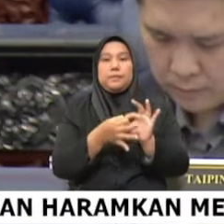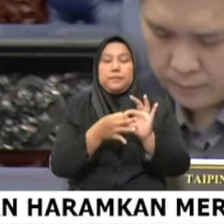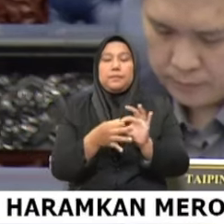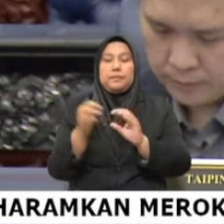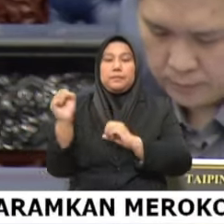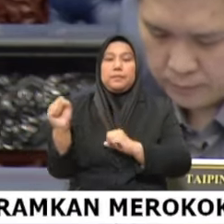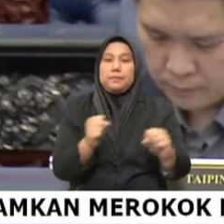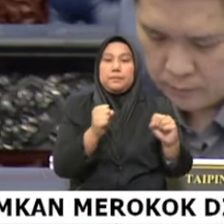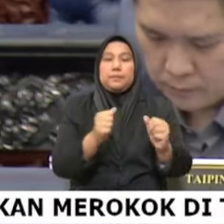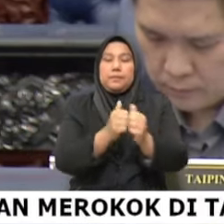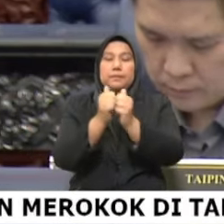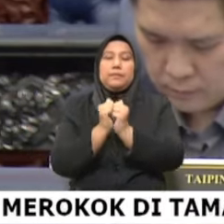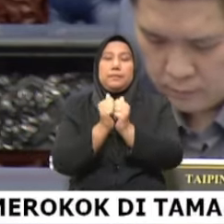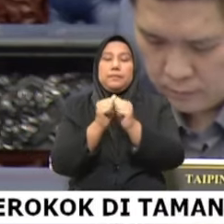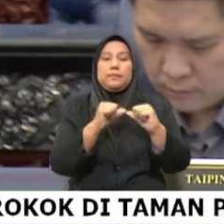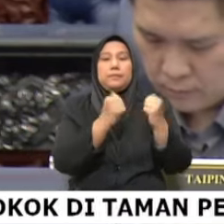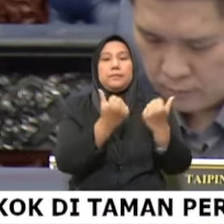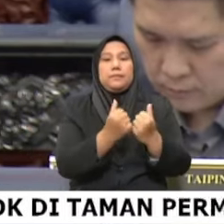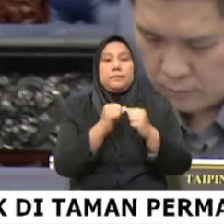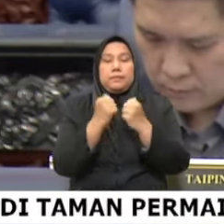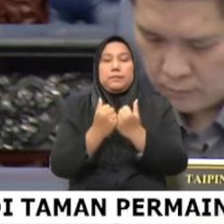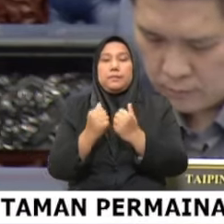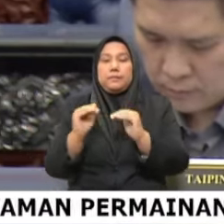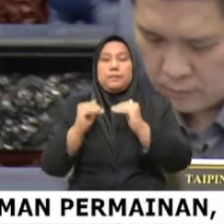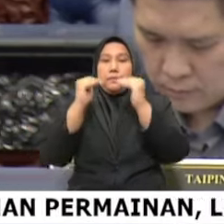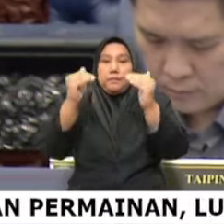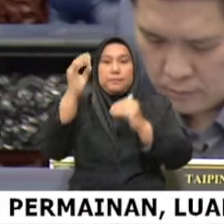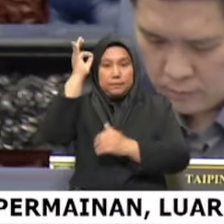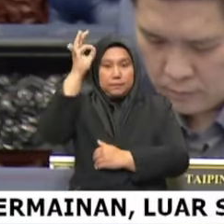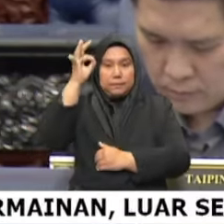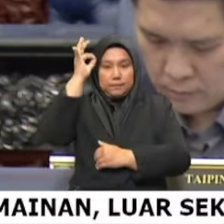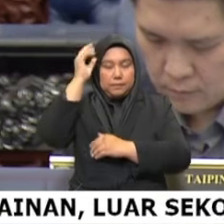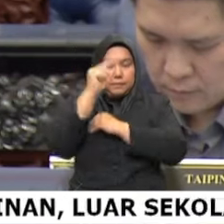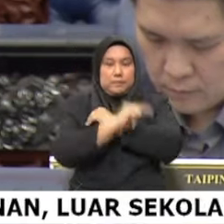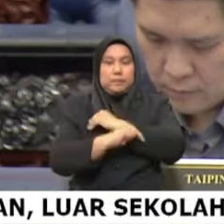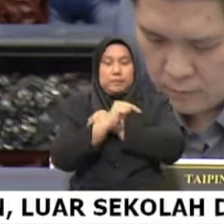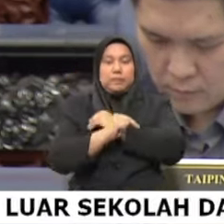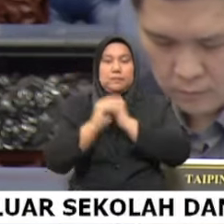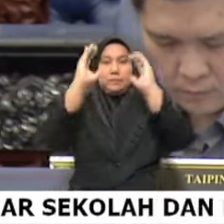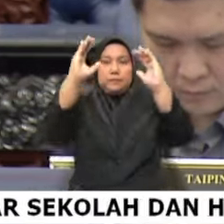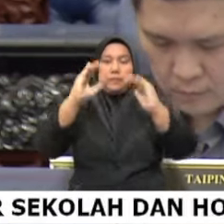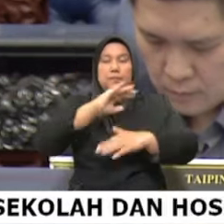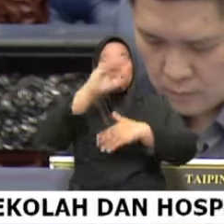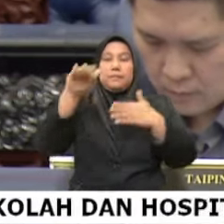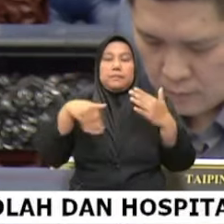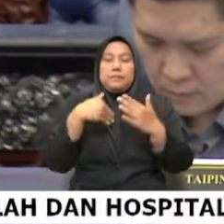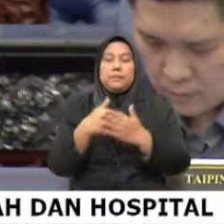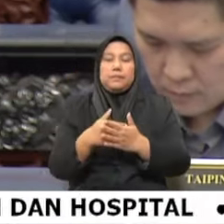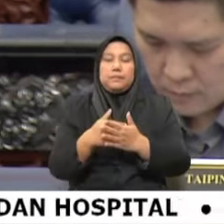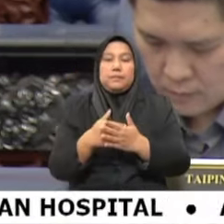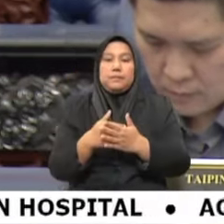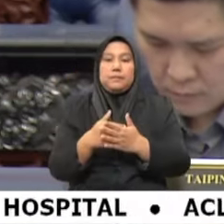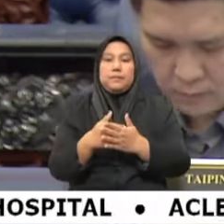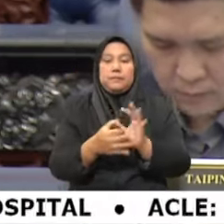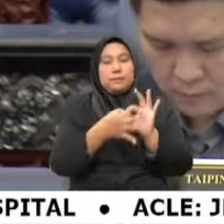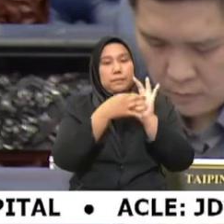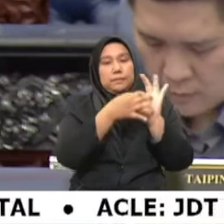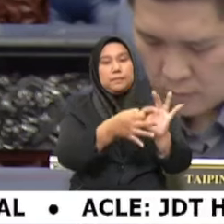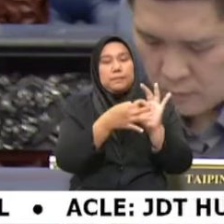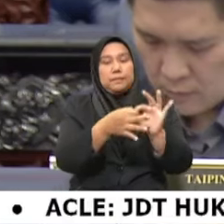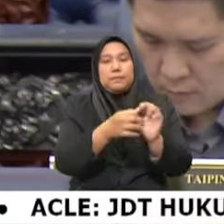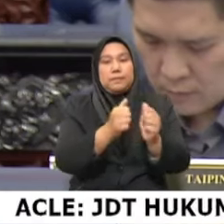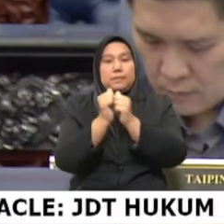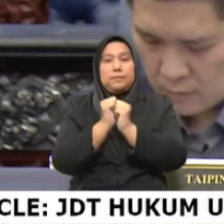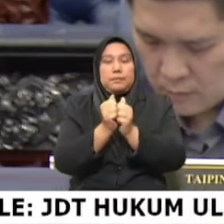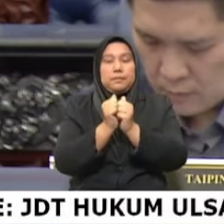strategik bersama agensi-agensi di peringkat persekutuan dan negeri secara menyeluruh. Antaranya kerjasama